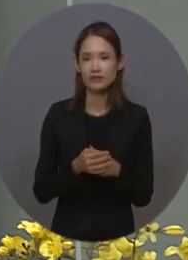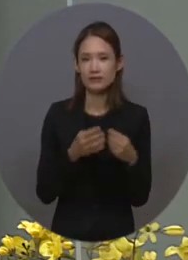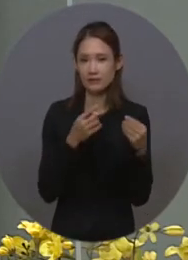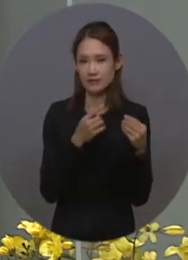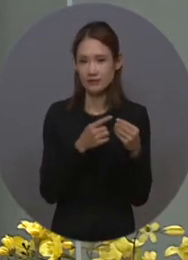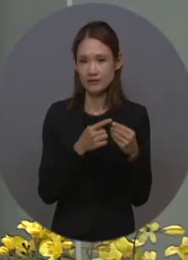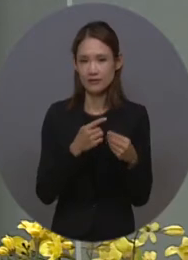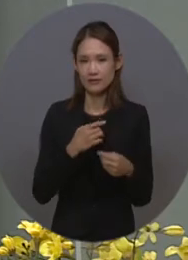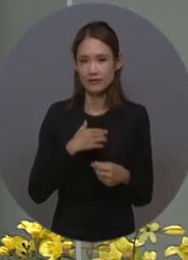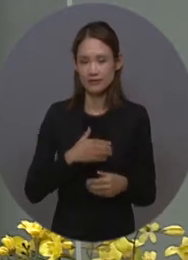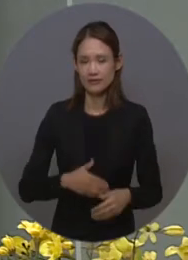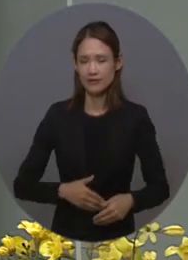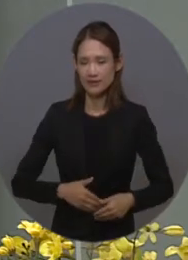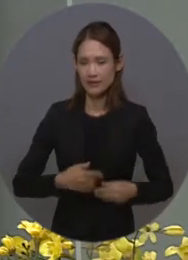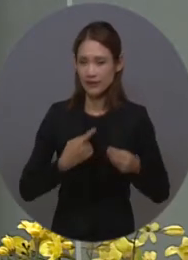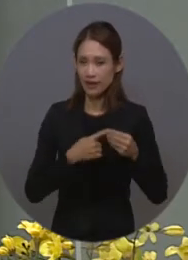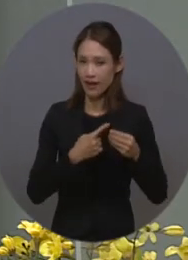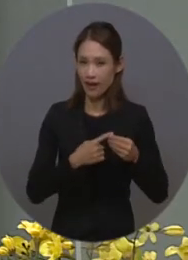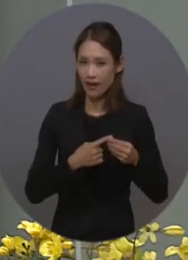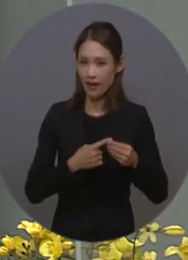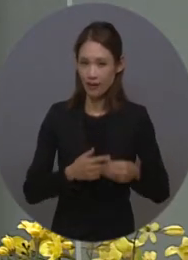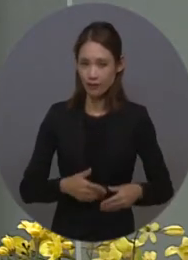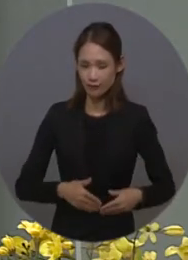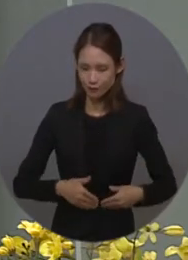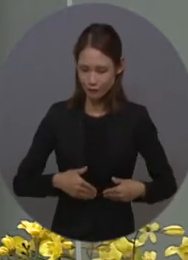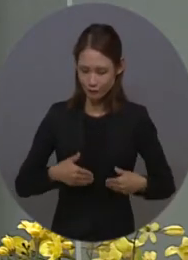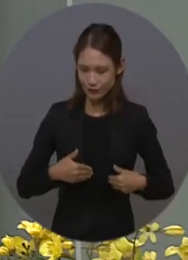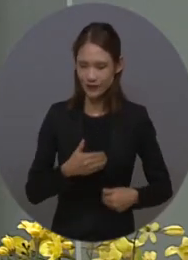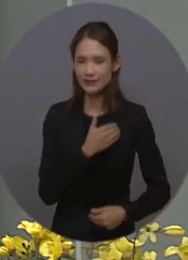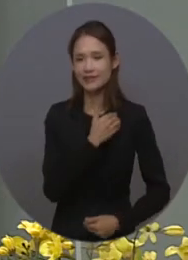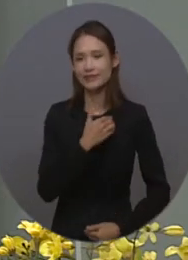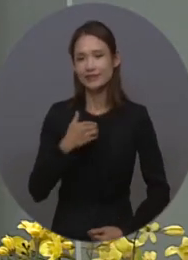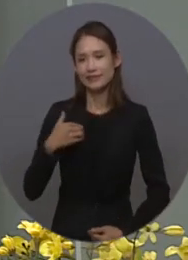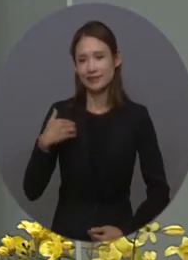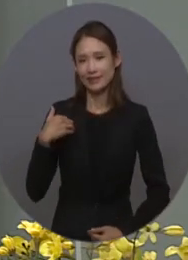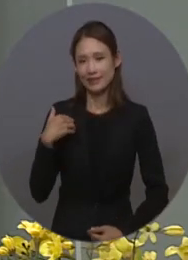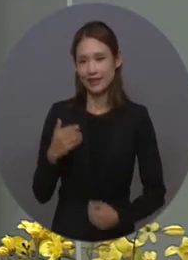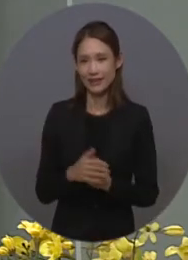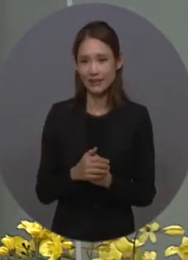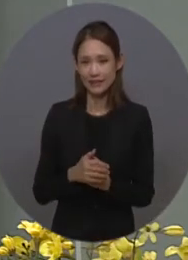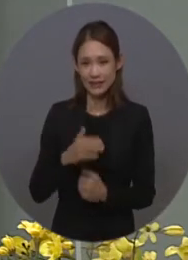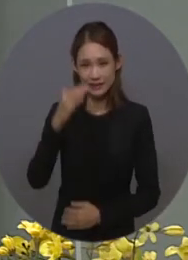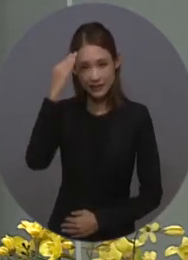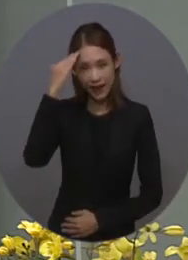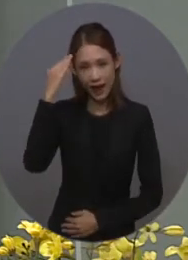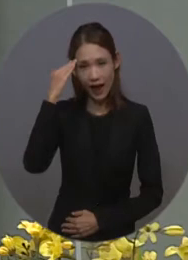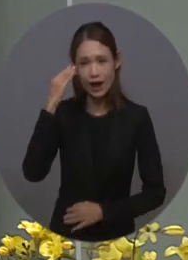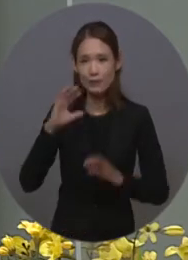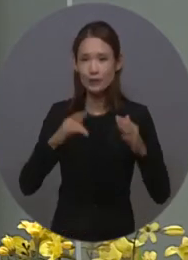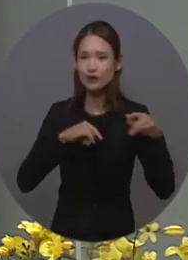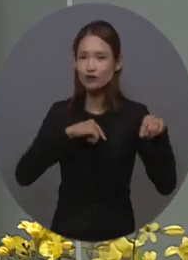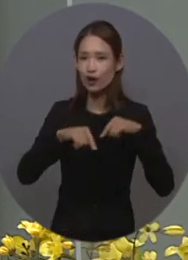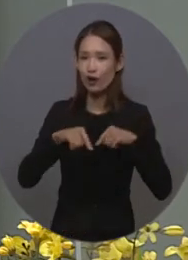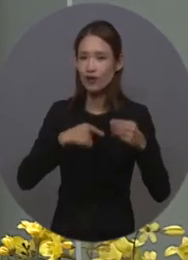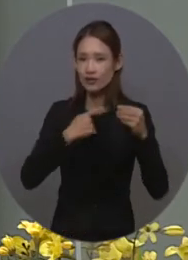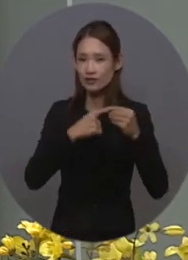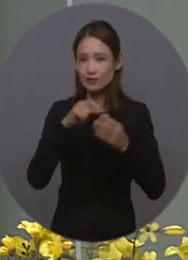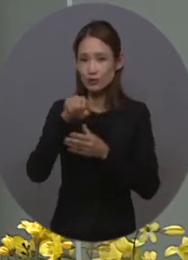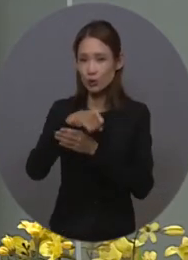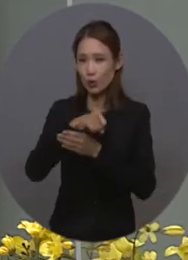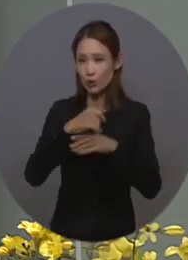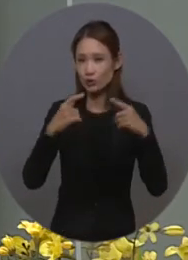보면 훈훈하다, 첫 번째. 그리고 든든하다는 마음이 들어요. 대한민국 정치 1번지